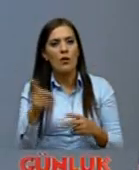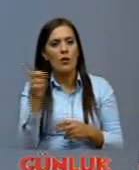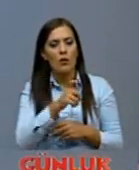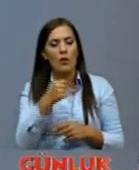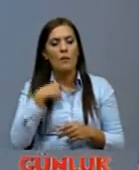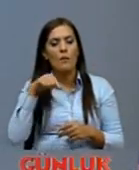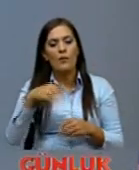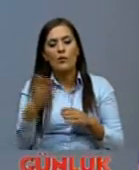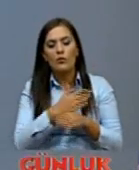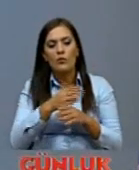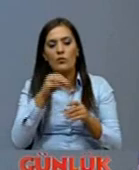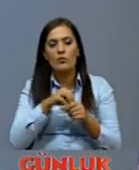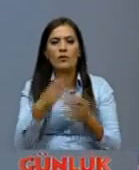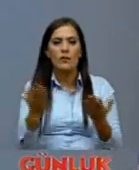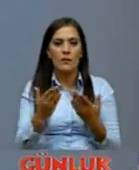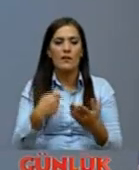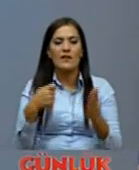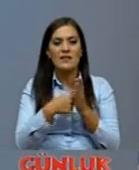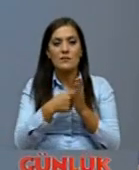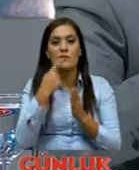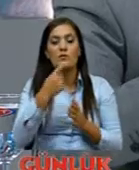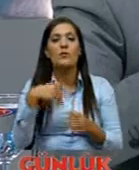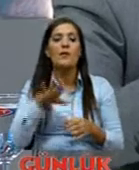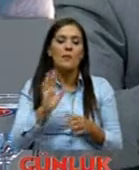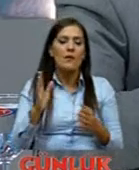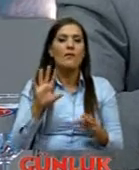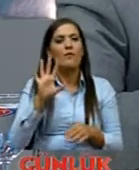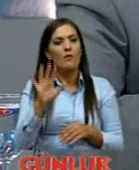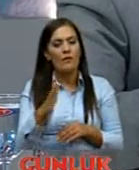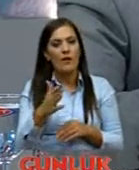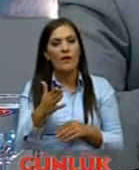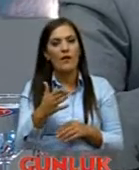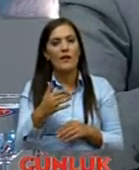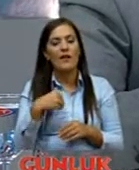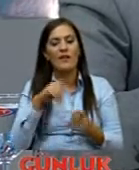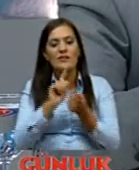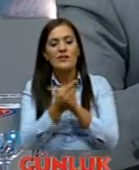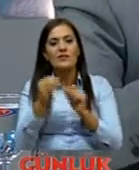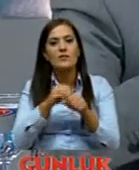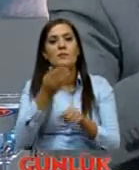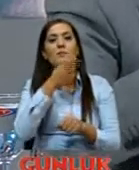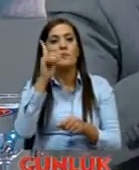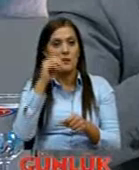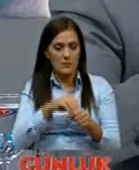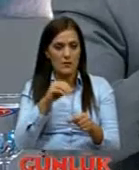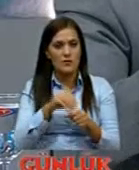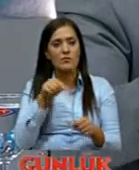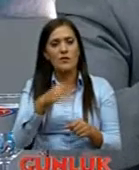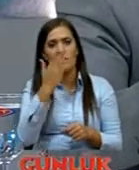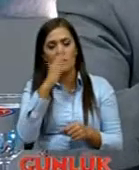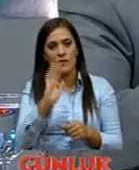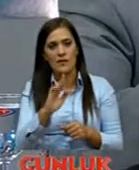Yani ben ürünün tabii ki ismini söyleyemediğim veya nevisini bilmediğim için burada